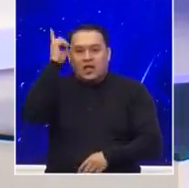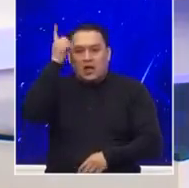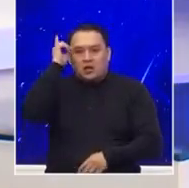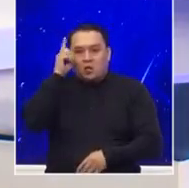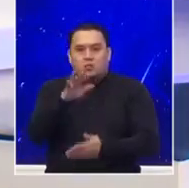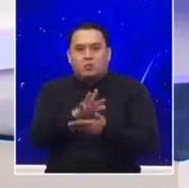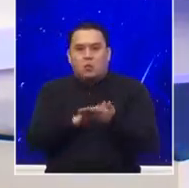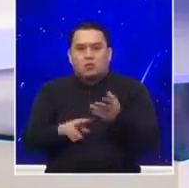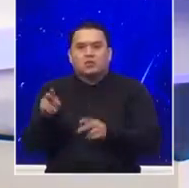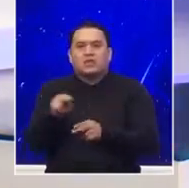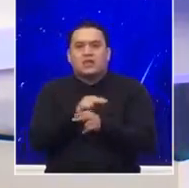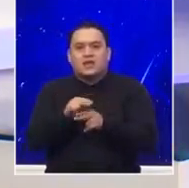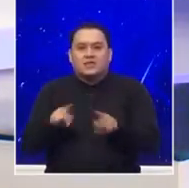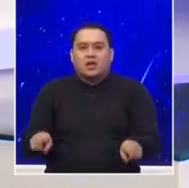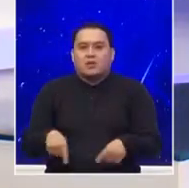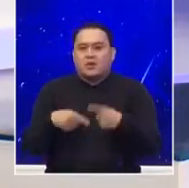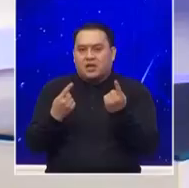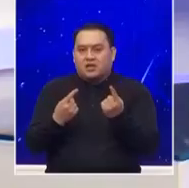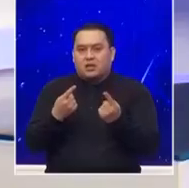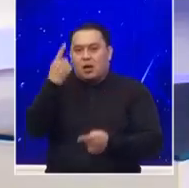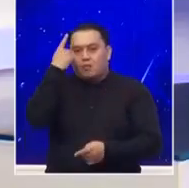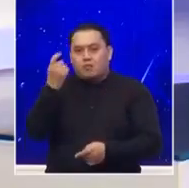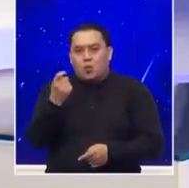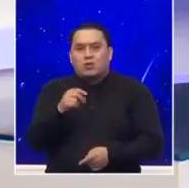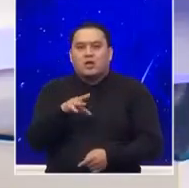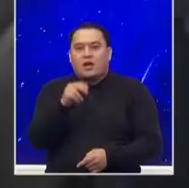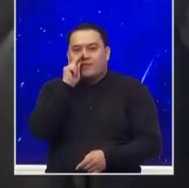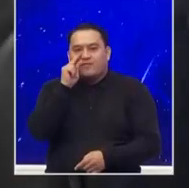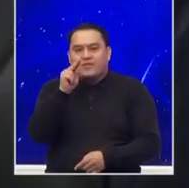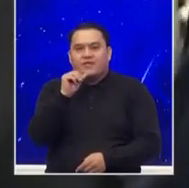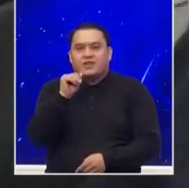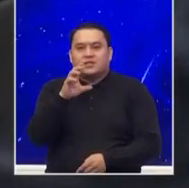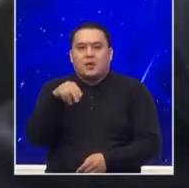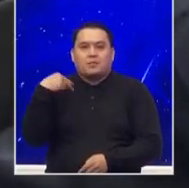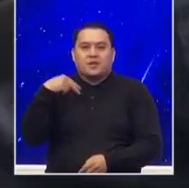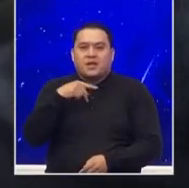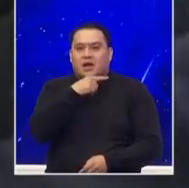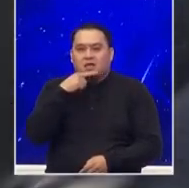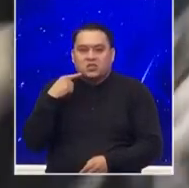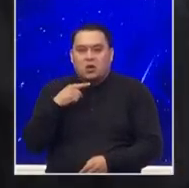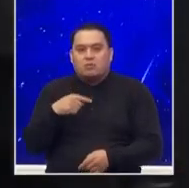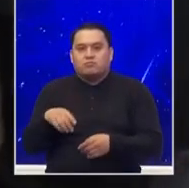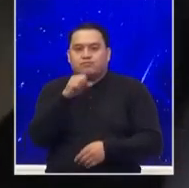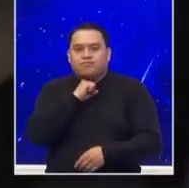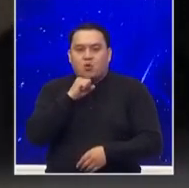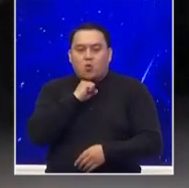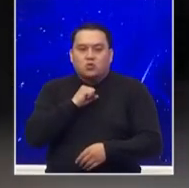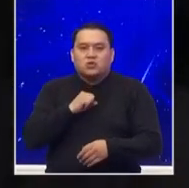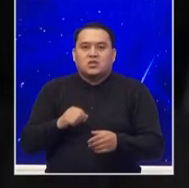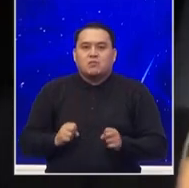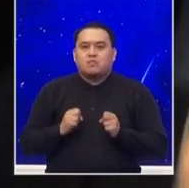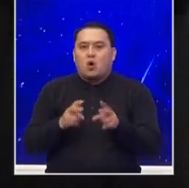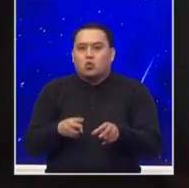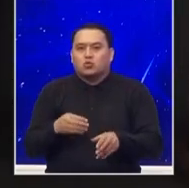после длительного курса лечения и реабилитации. Напомним, Навальный обвиняет ФСБ и президента России в покушении на убийство. В